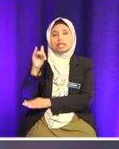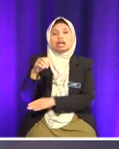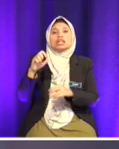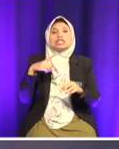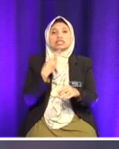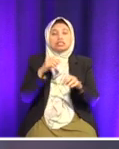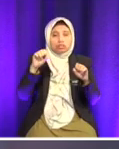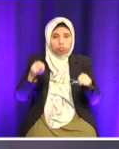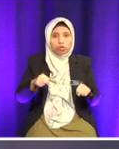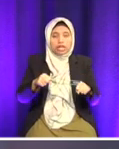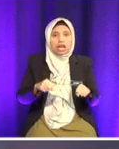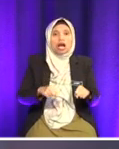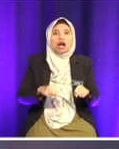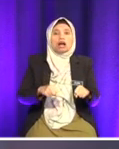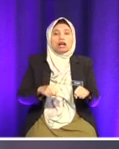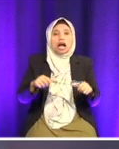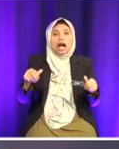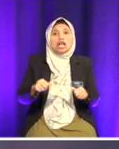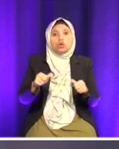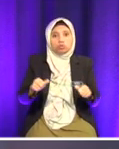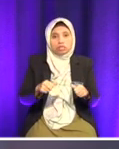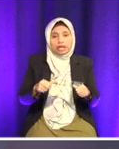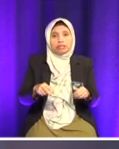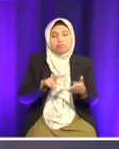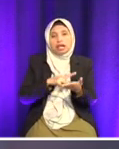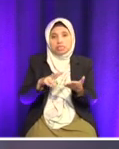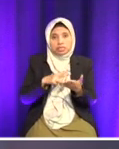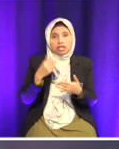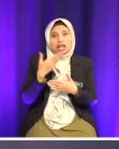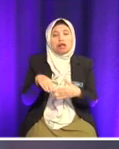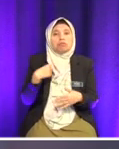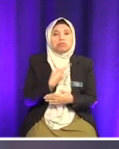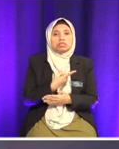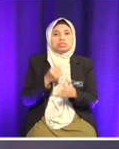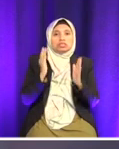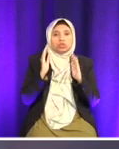alunkan untuk selepas kita salat selepas kita